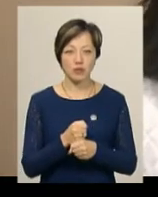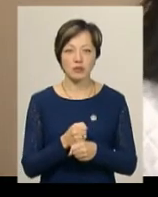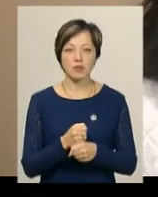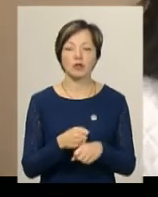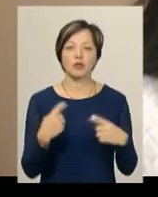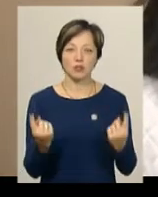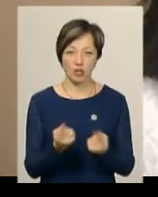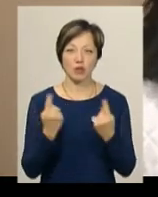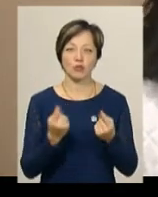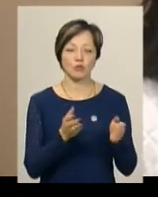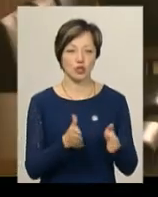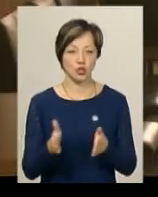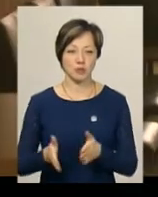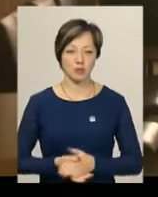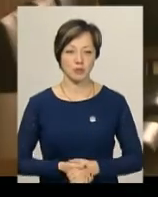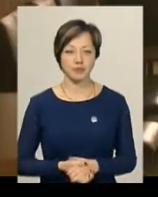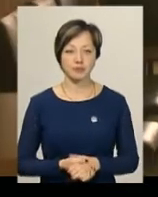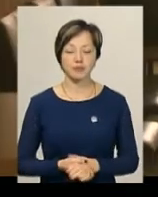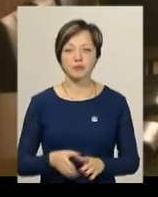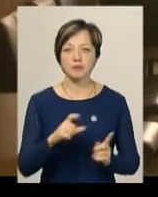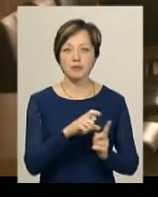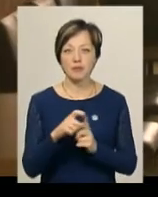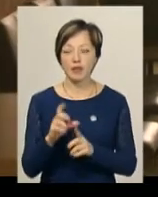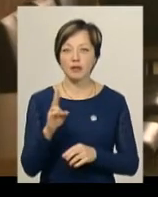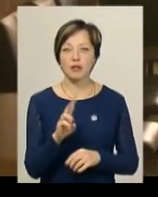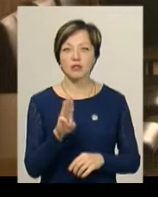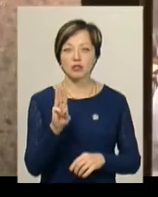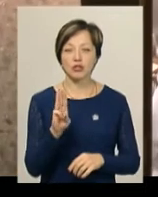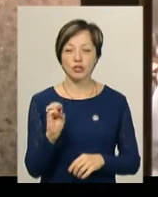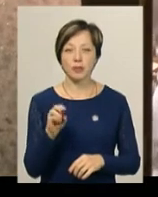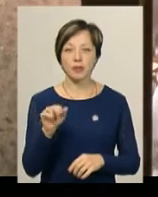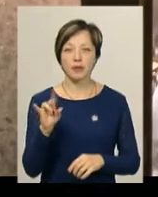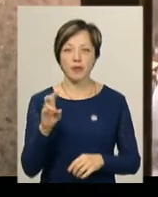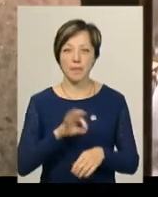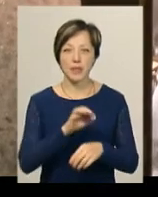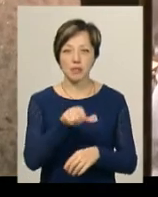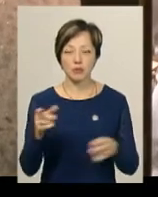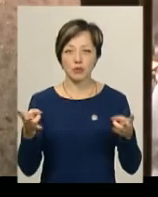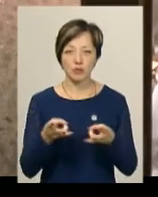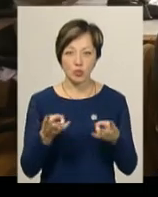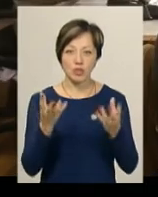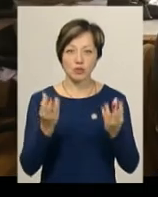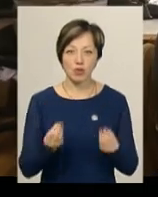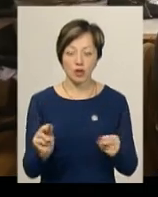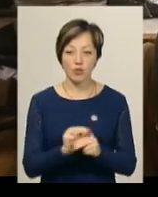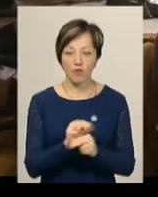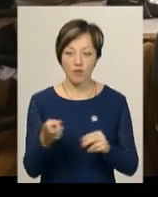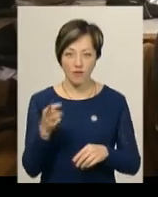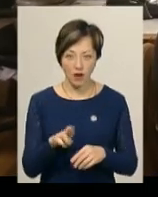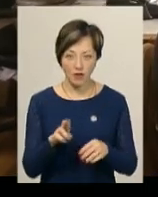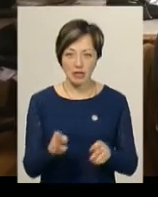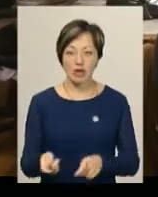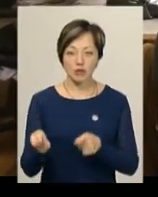штатному режимі. За словами Наталії Щепіної, якщо пацієнти потребують стаціонарного лікування, то вони